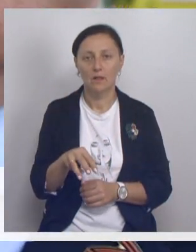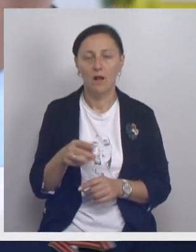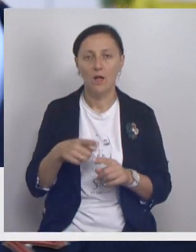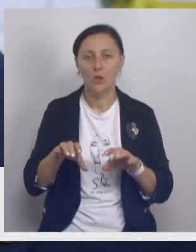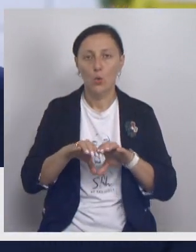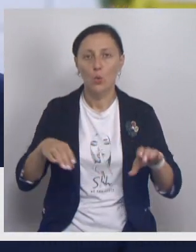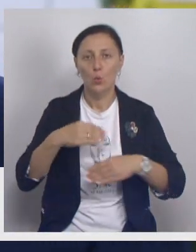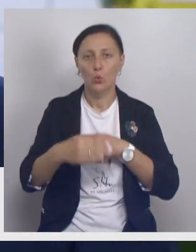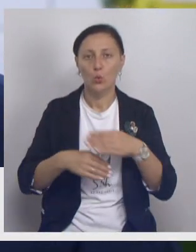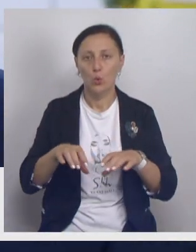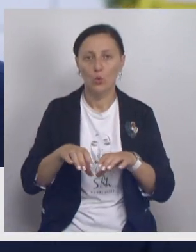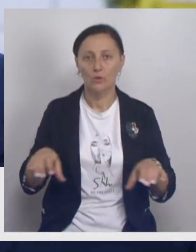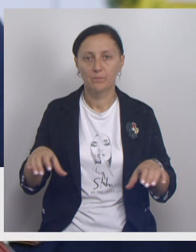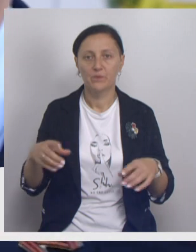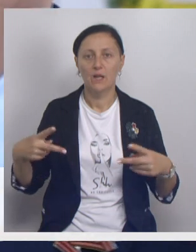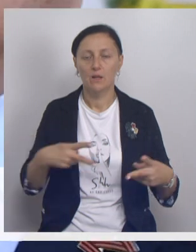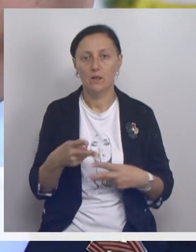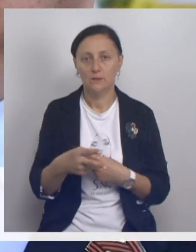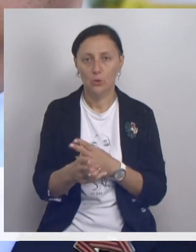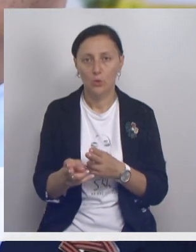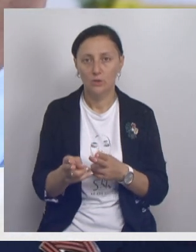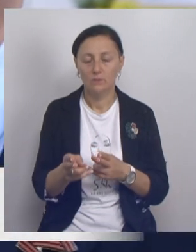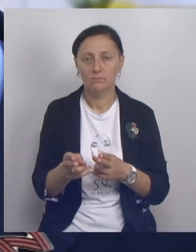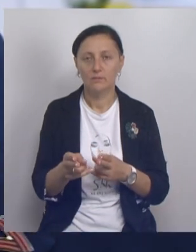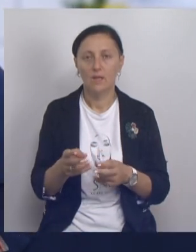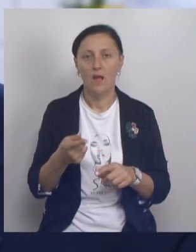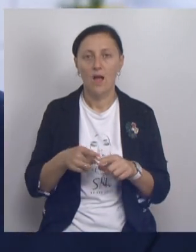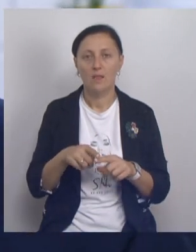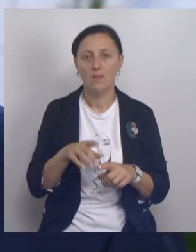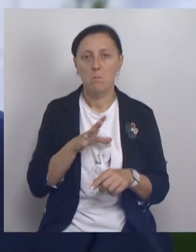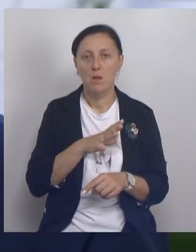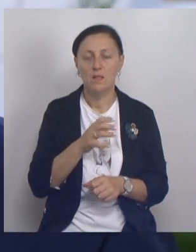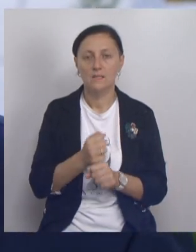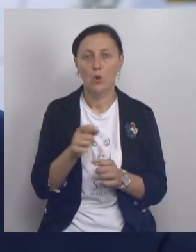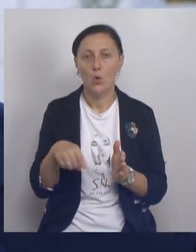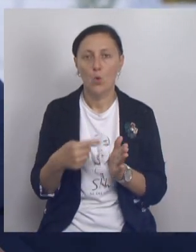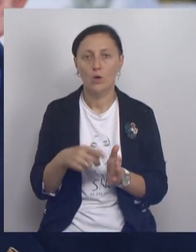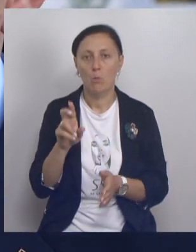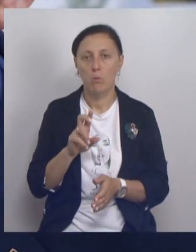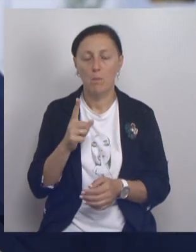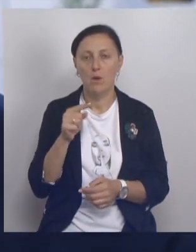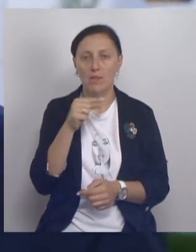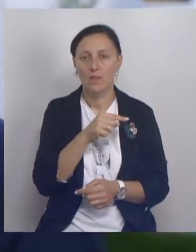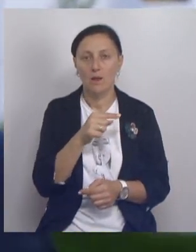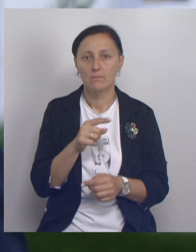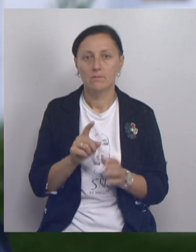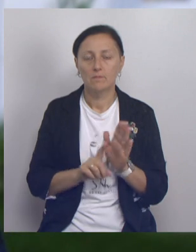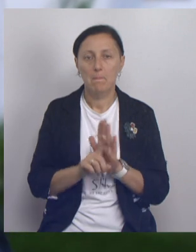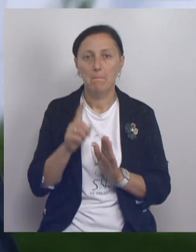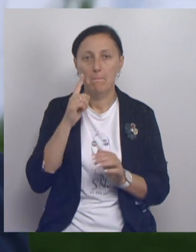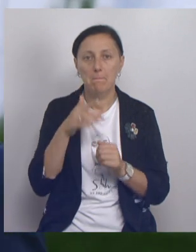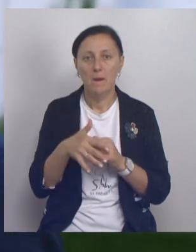рулонах. Она раскроена и расклеена. Это было сделано в городе Белгород, потому что мы там осваивали процесс,